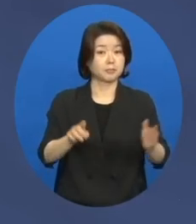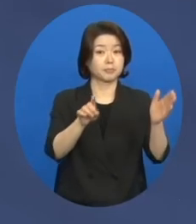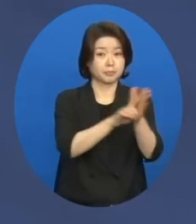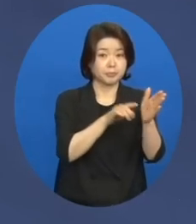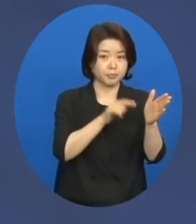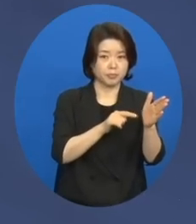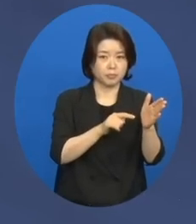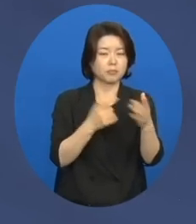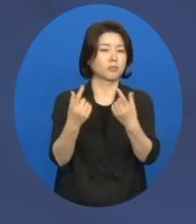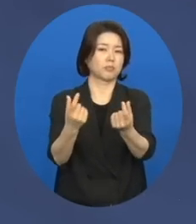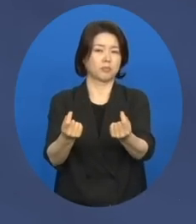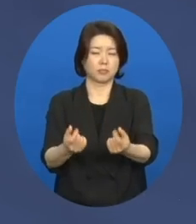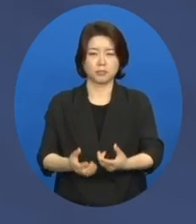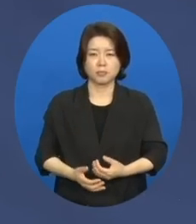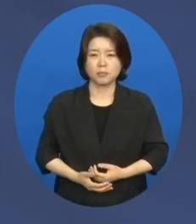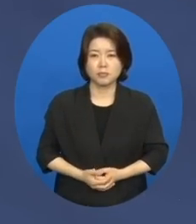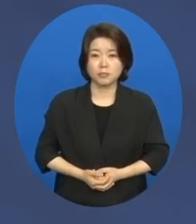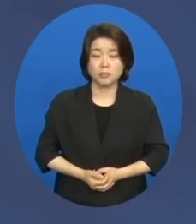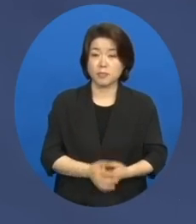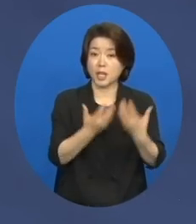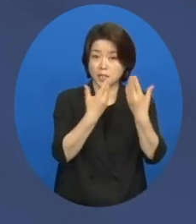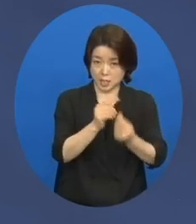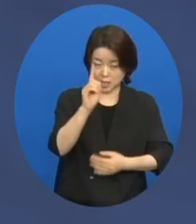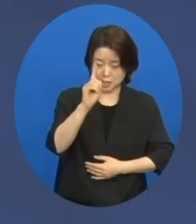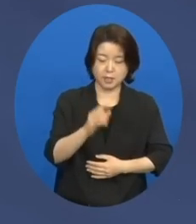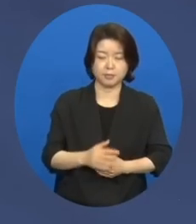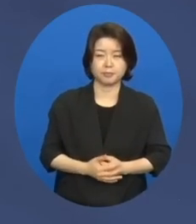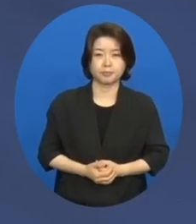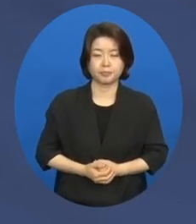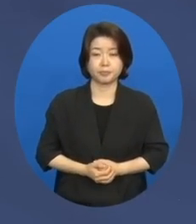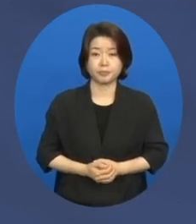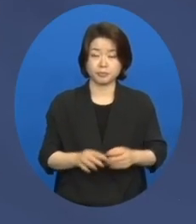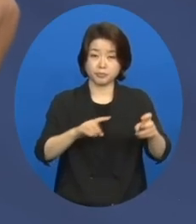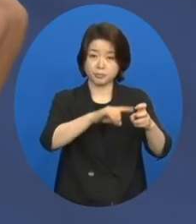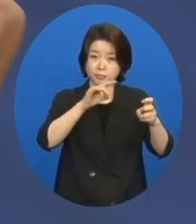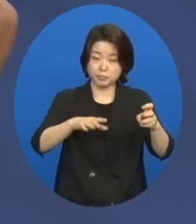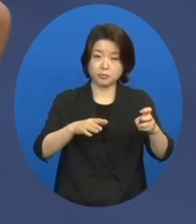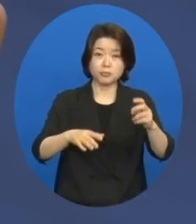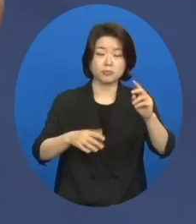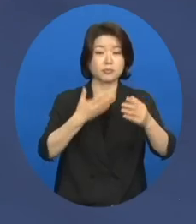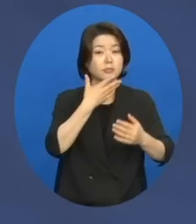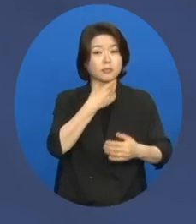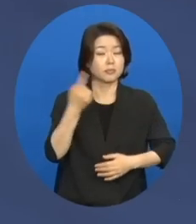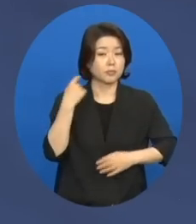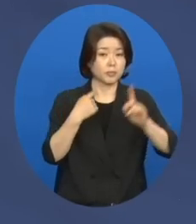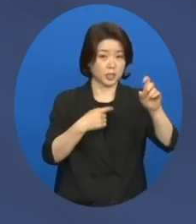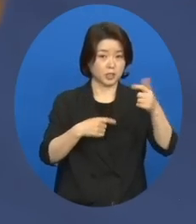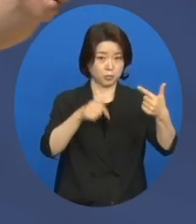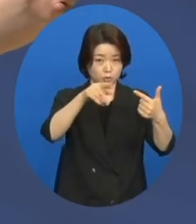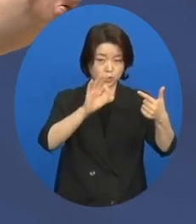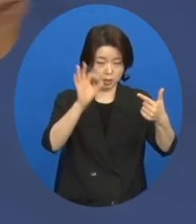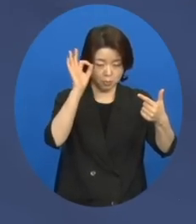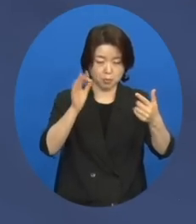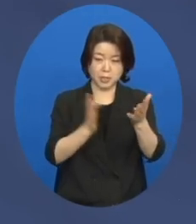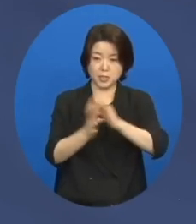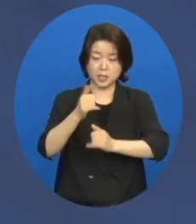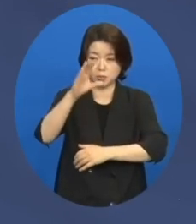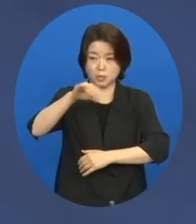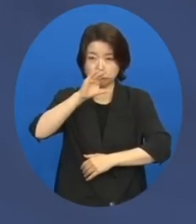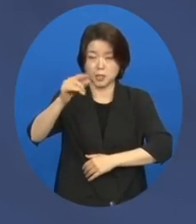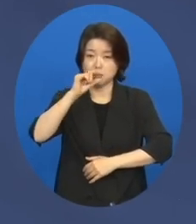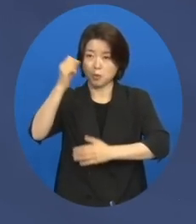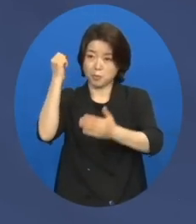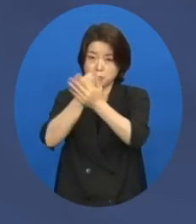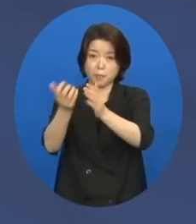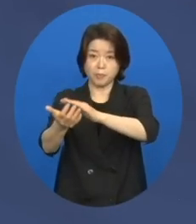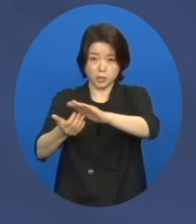역시 마찬가지입니다. 한 예만 들어드린다면 마태복음 16장에는 예수님께서 십자가에 못 박히시기 전에 주님이